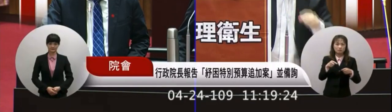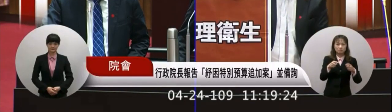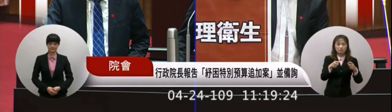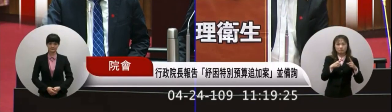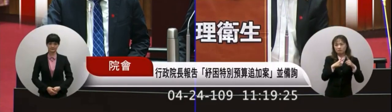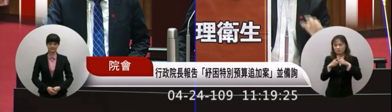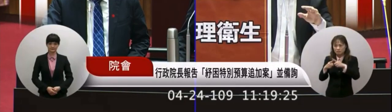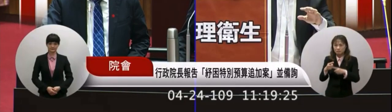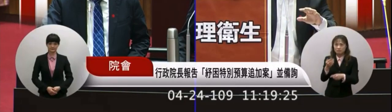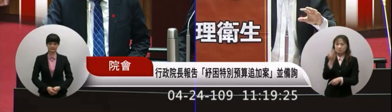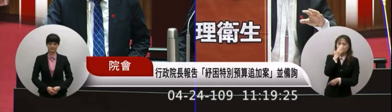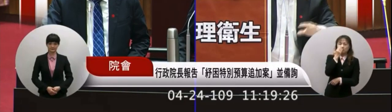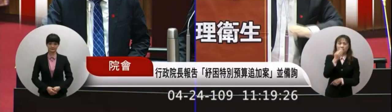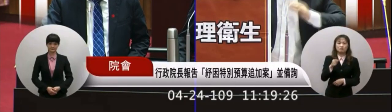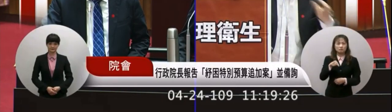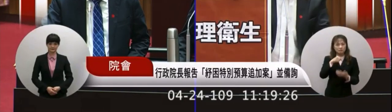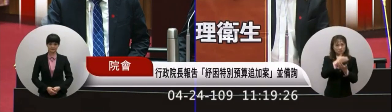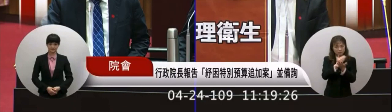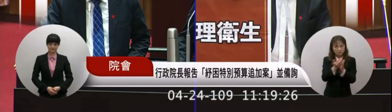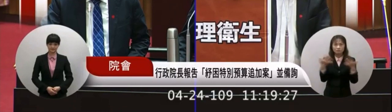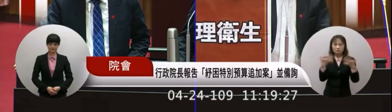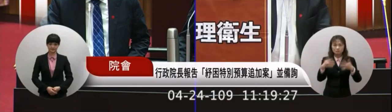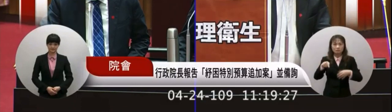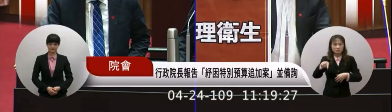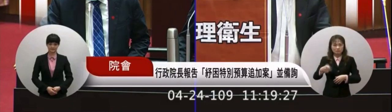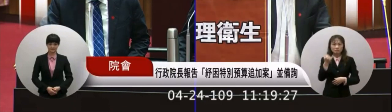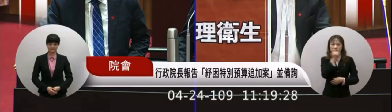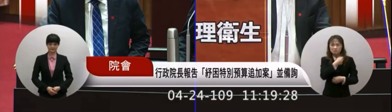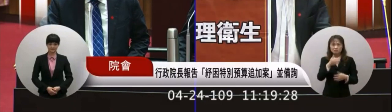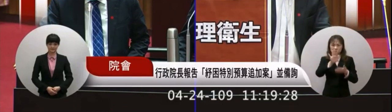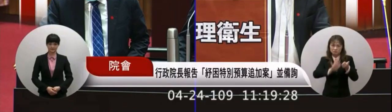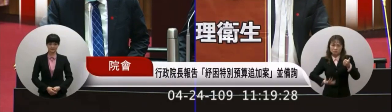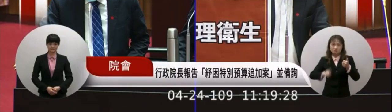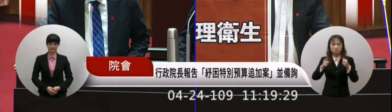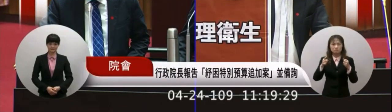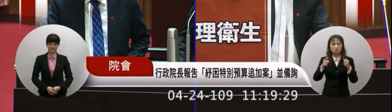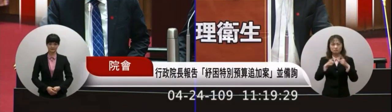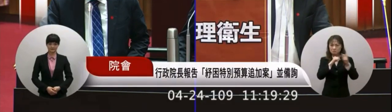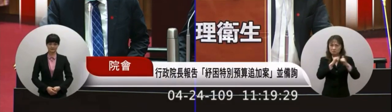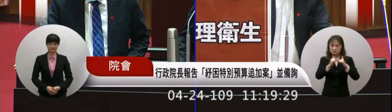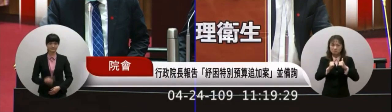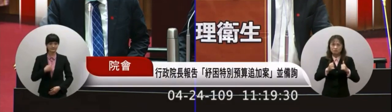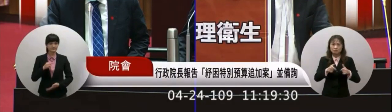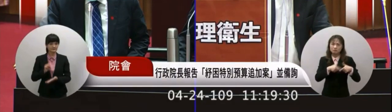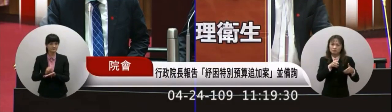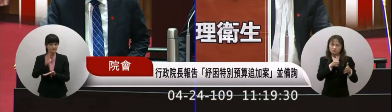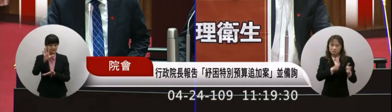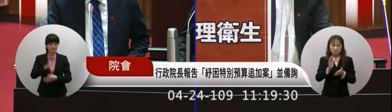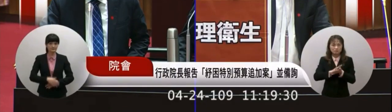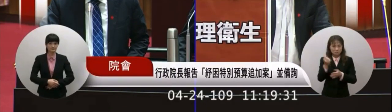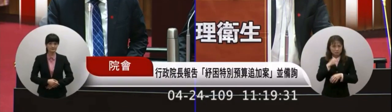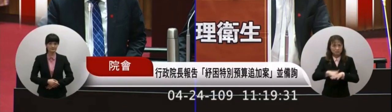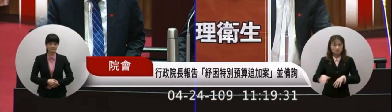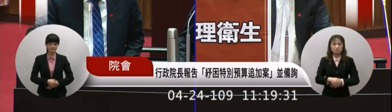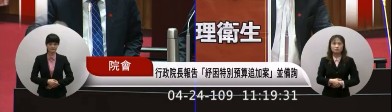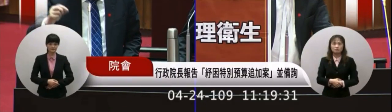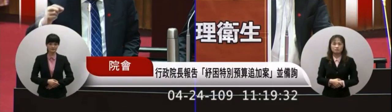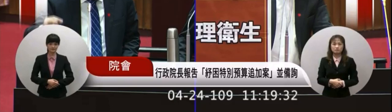实伫生物灾难的时阵，颠倒会制造一个民间家己出发生的压力。 高委员，不过是讲伫指挥中